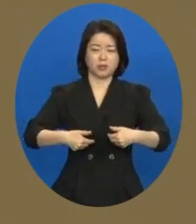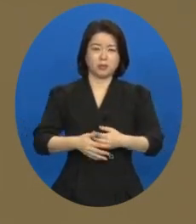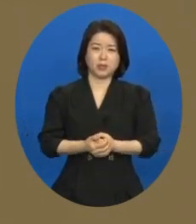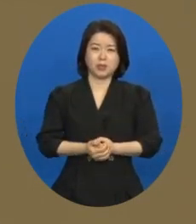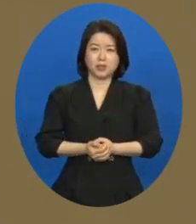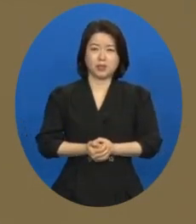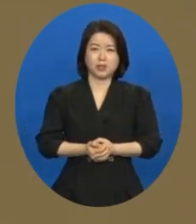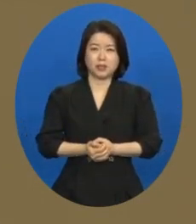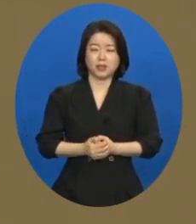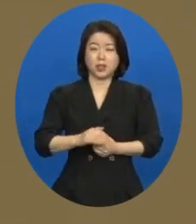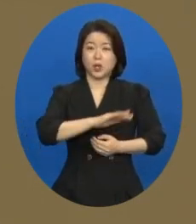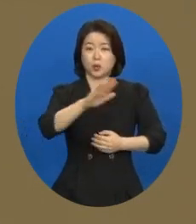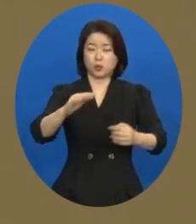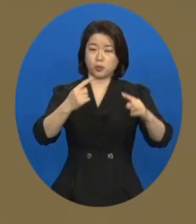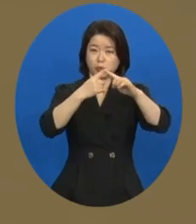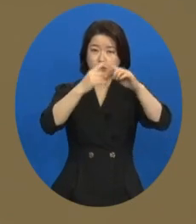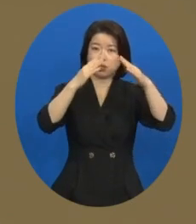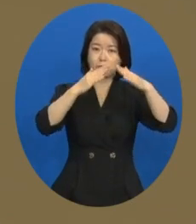우리가